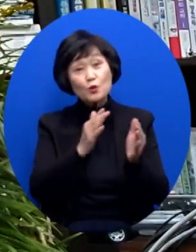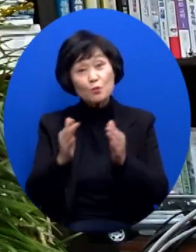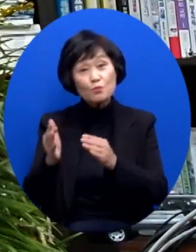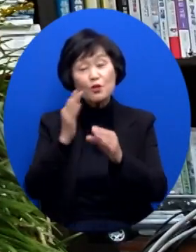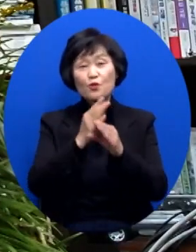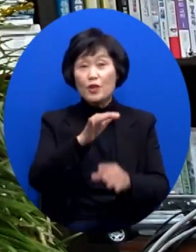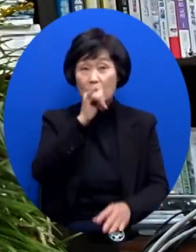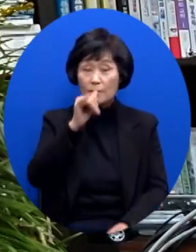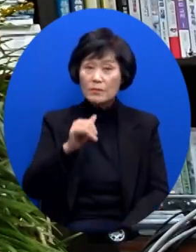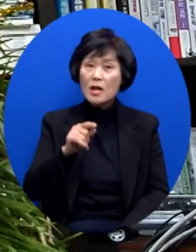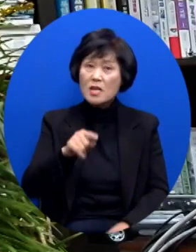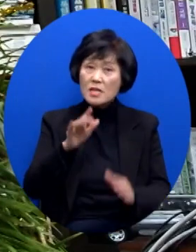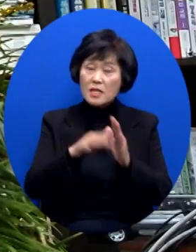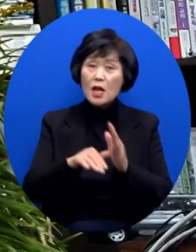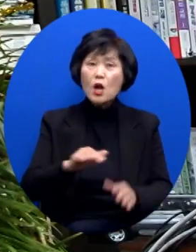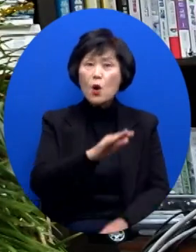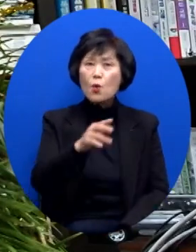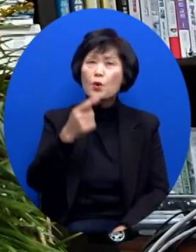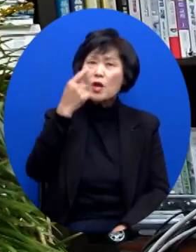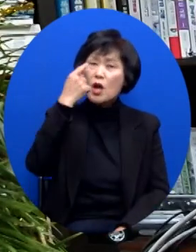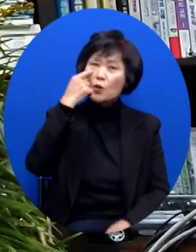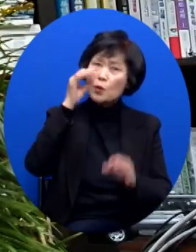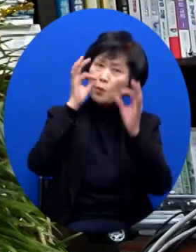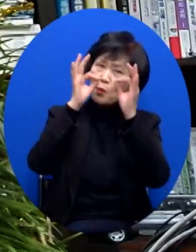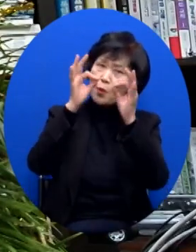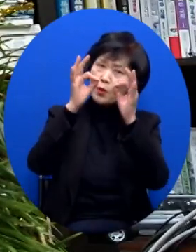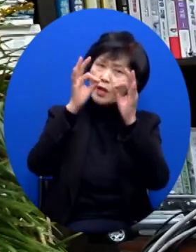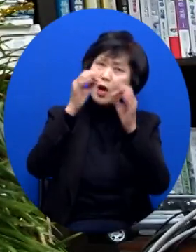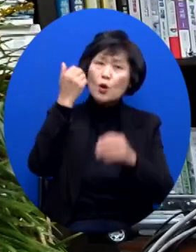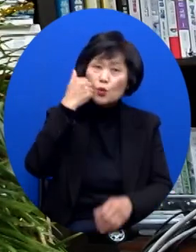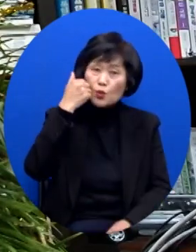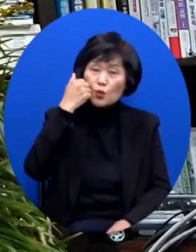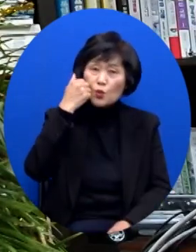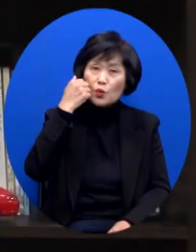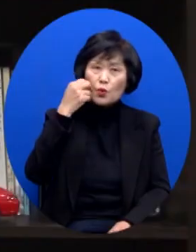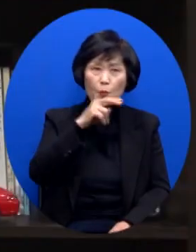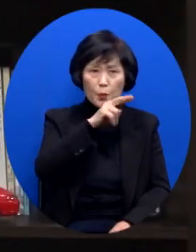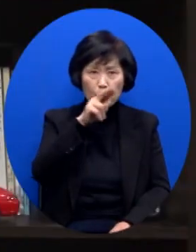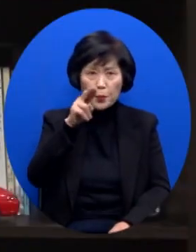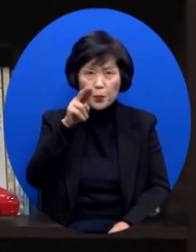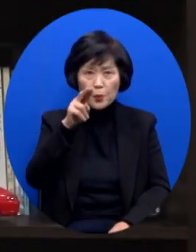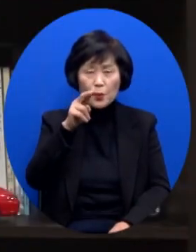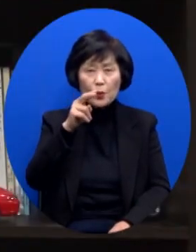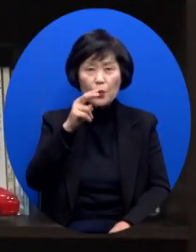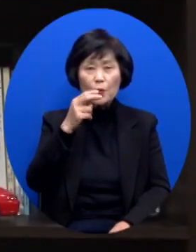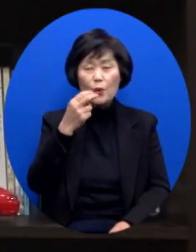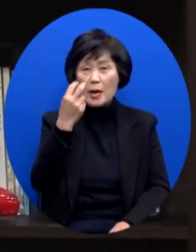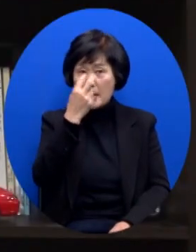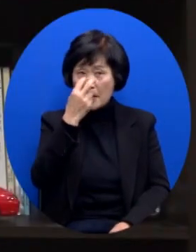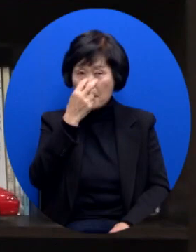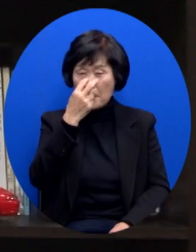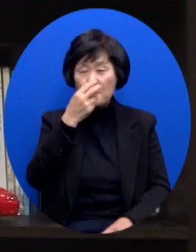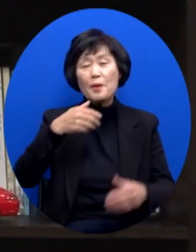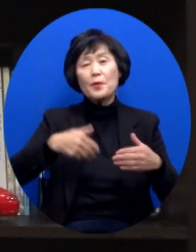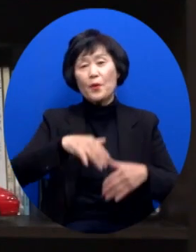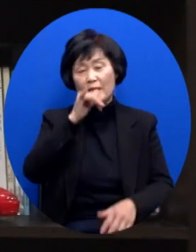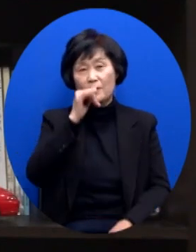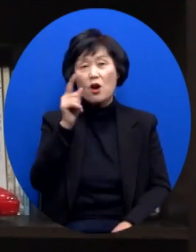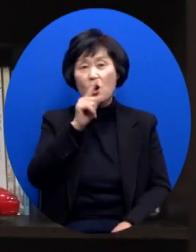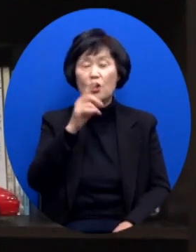무엇을 보는가, 누구를 찾고 있는가 살펴볼 필요가 있습니다. 어떤 권사님 이야기를 제가